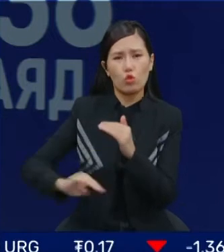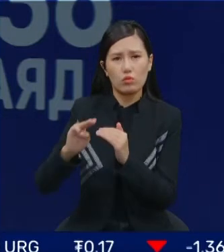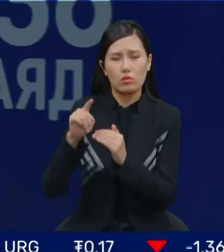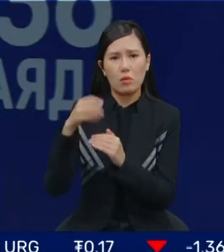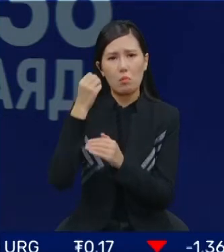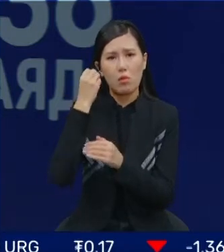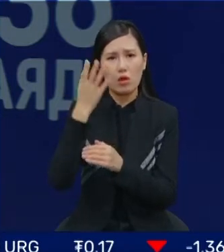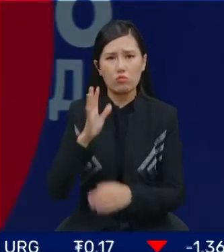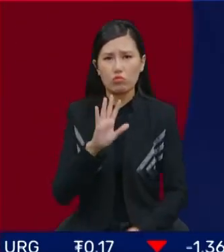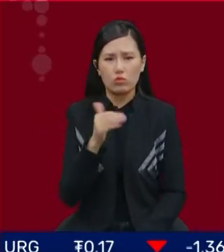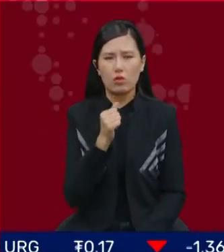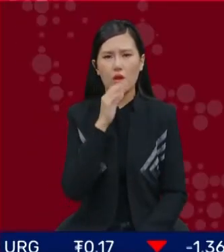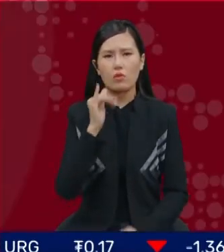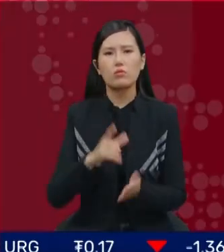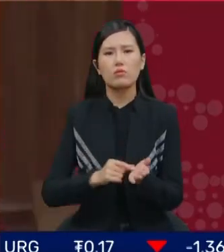хүрлээ.